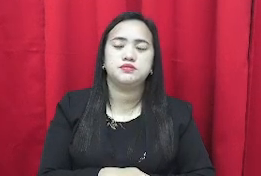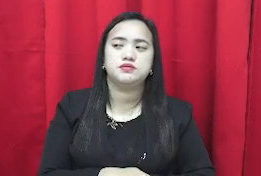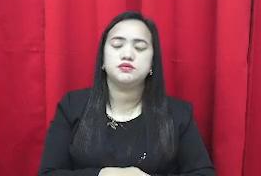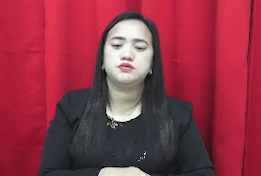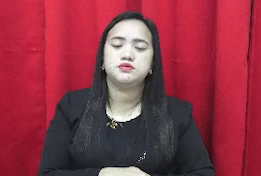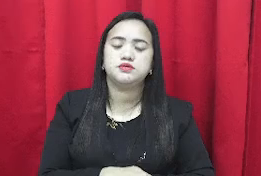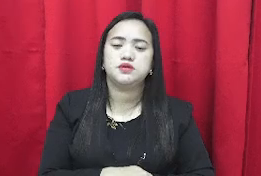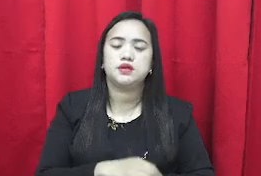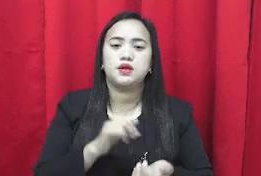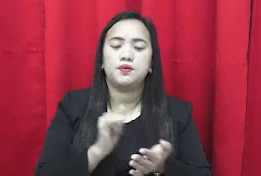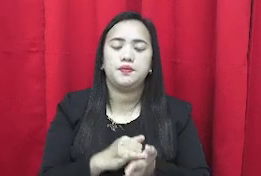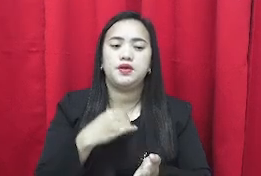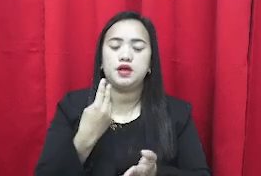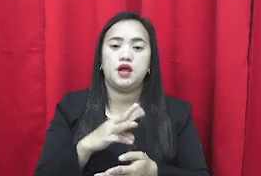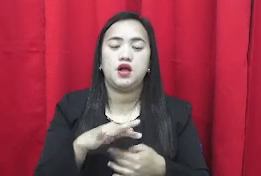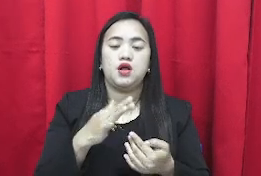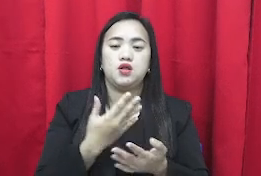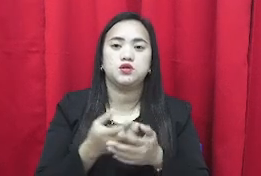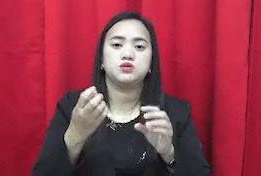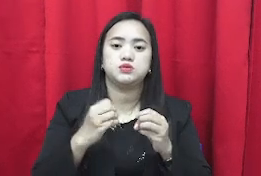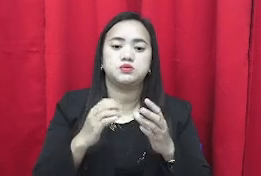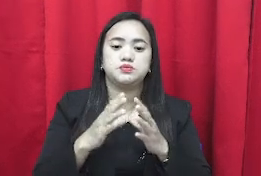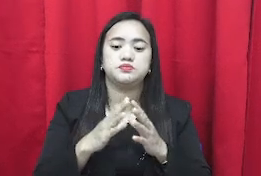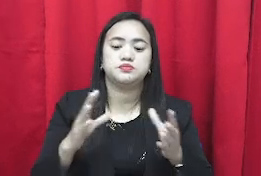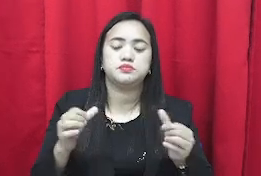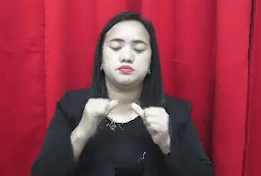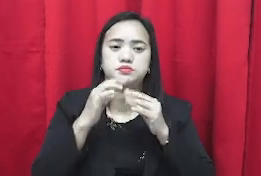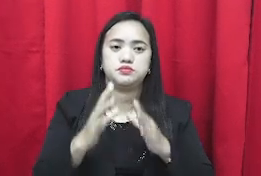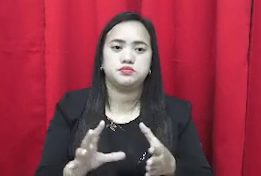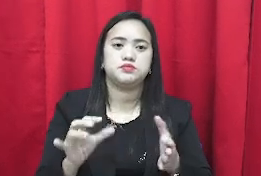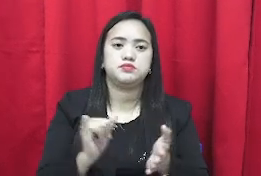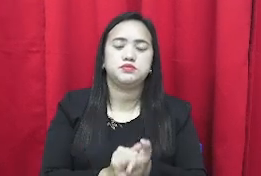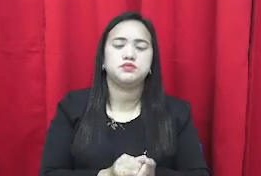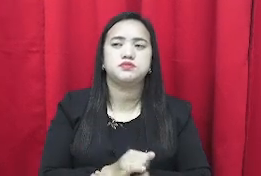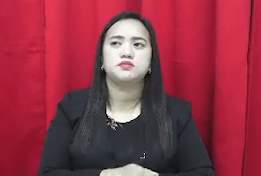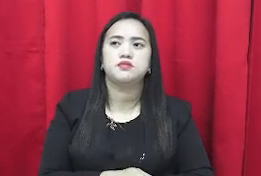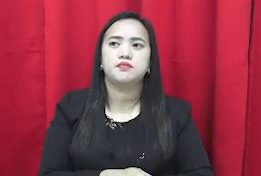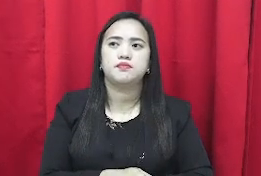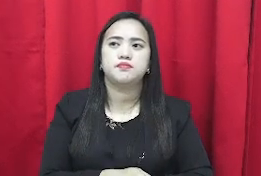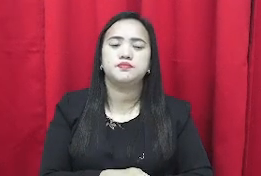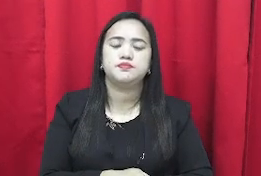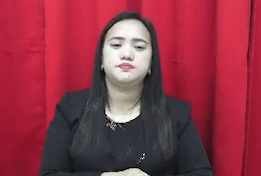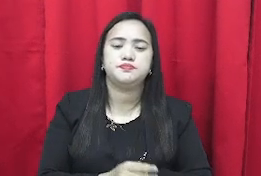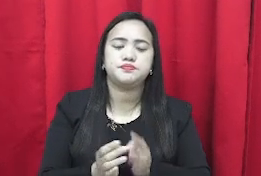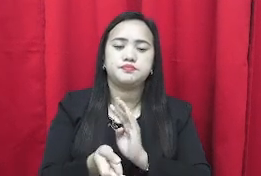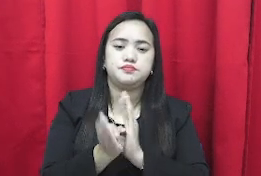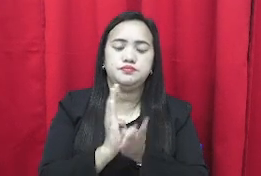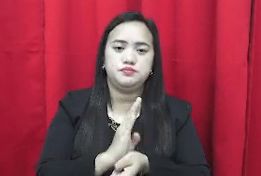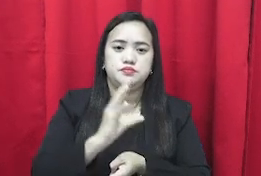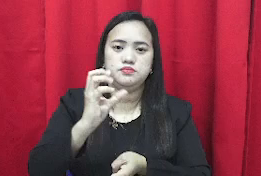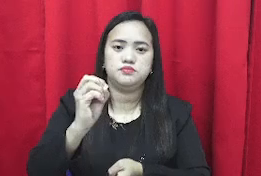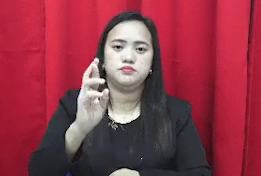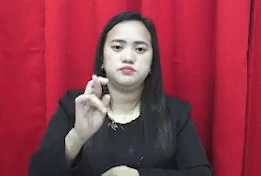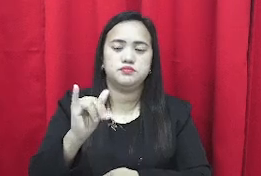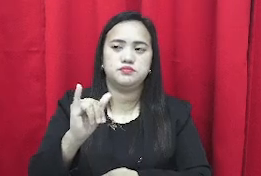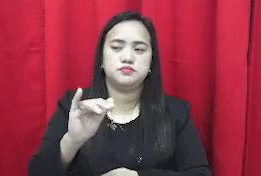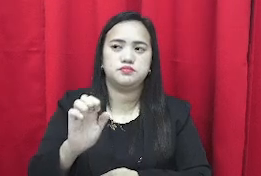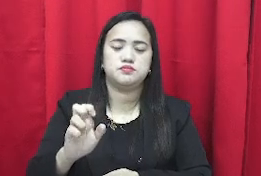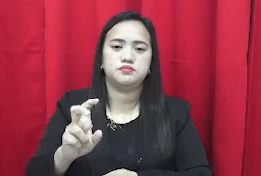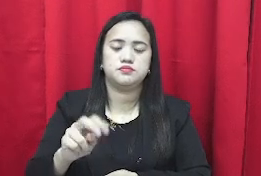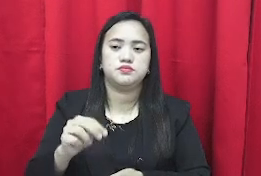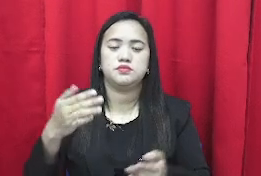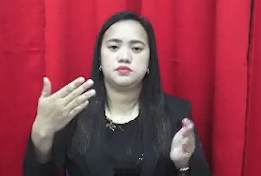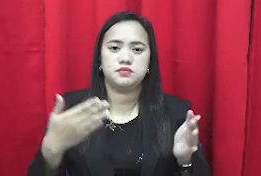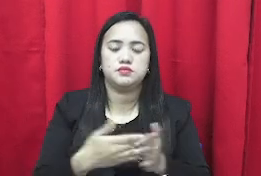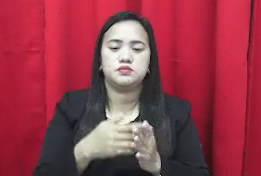Noel pinagpala tayo at kabilang tayo sa isang simban na oriented Sa bagay po na ito I mean hindi ko po sinasabi na again This is